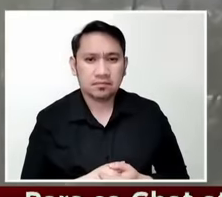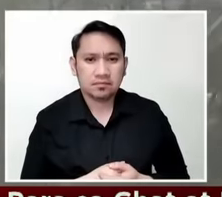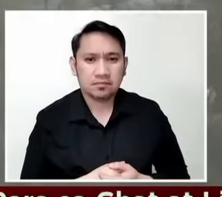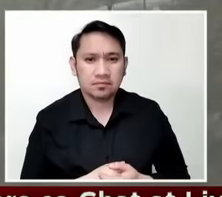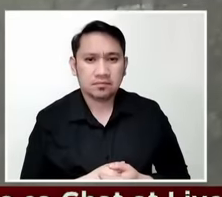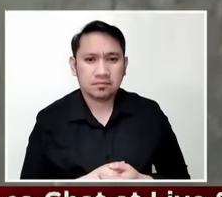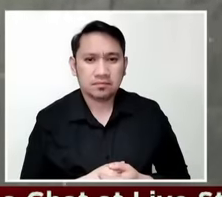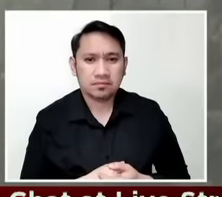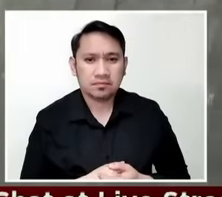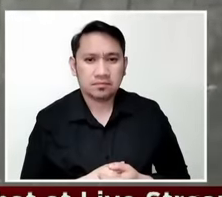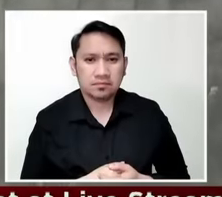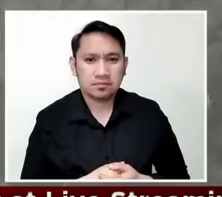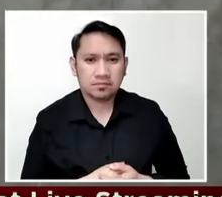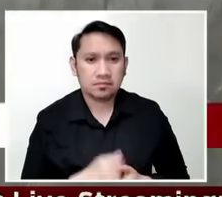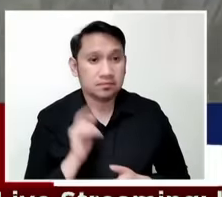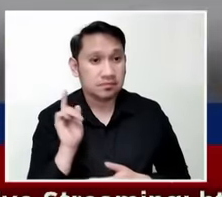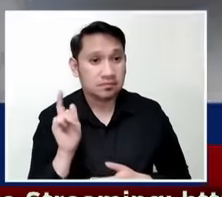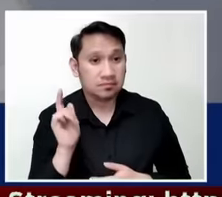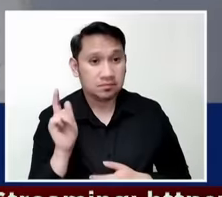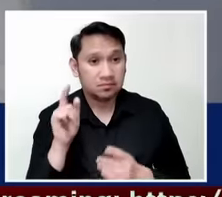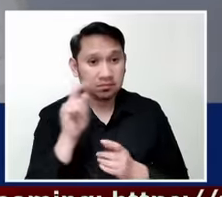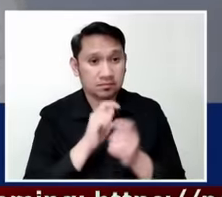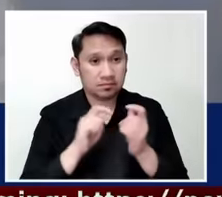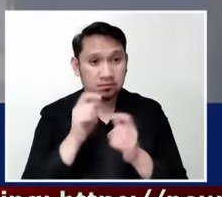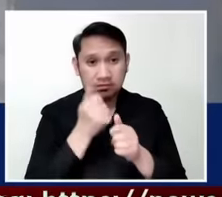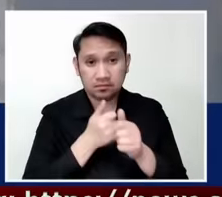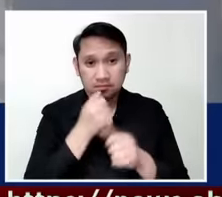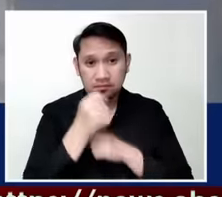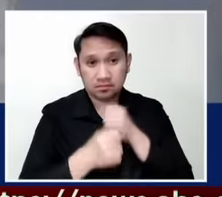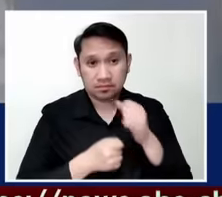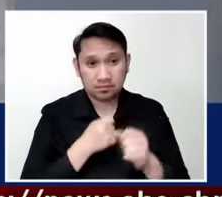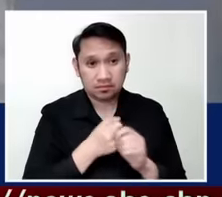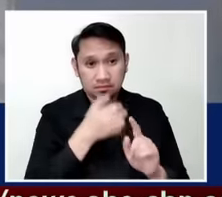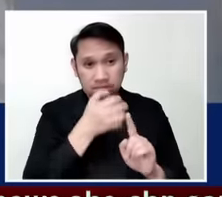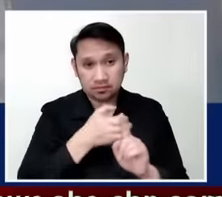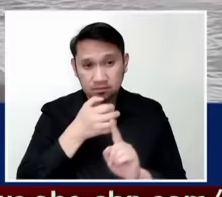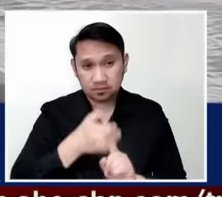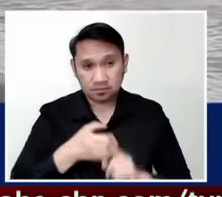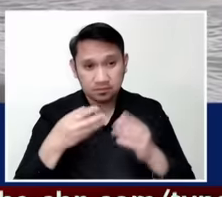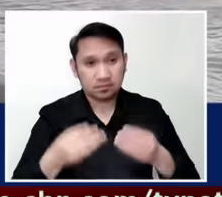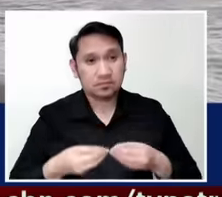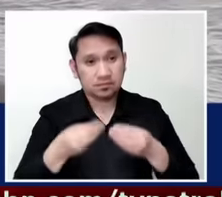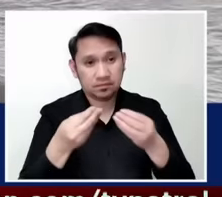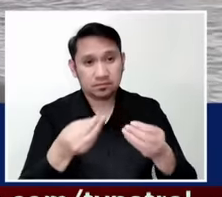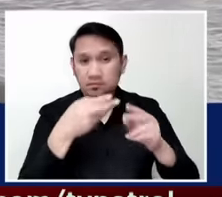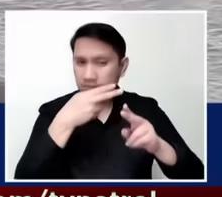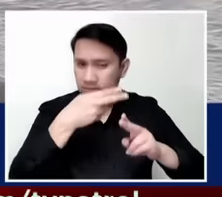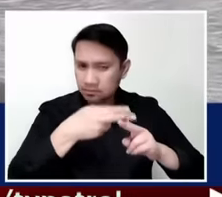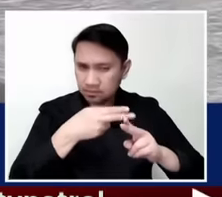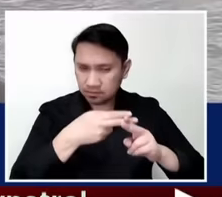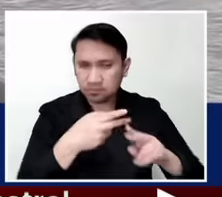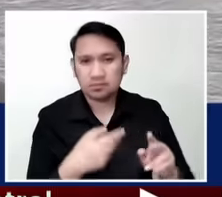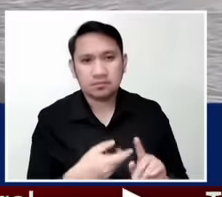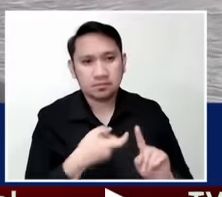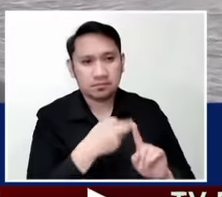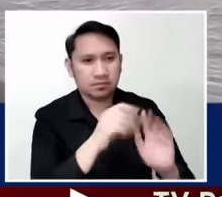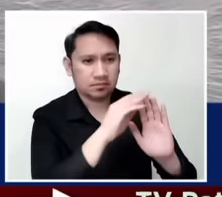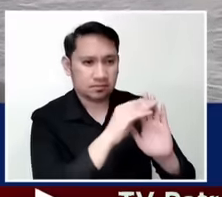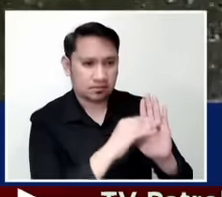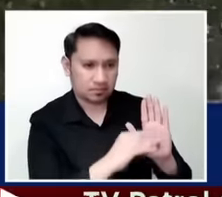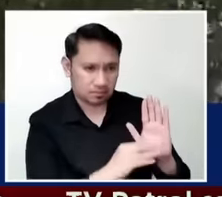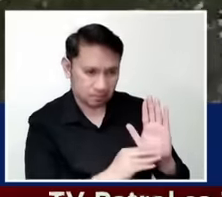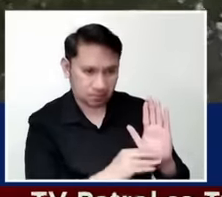May hanggang 20 bagyo sa bansa taon-taon. At ang bawat isa rito ay binibigyan ng pangalan mula sa listahan ng